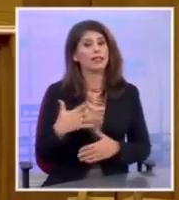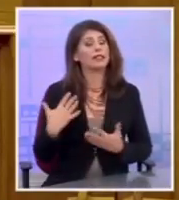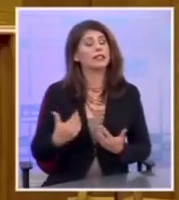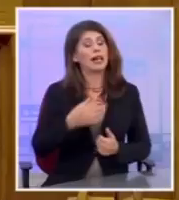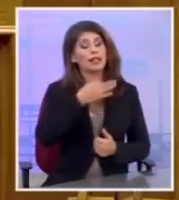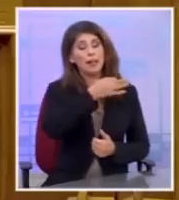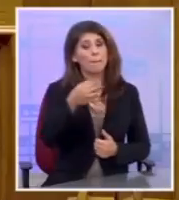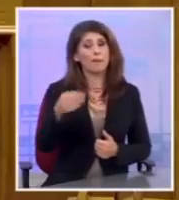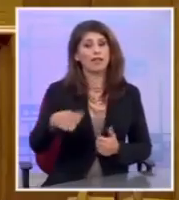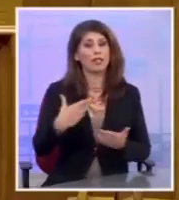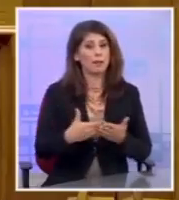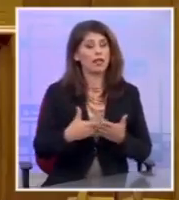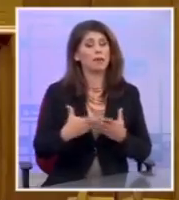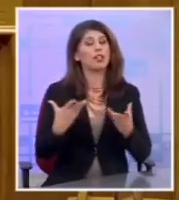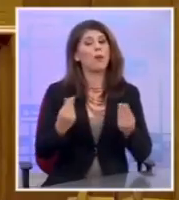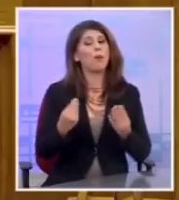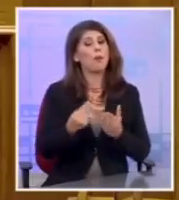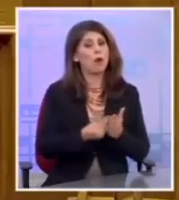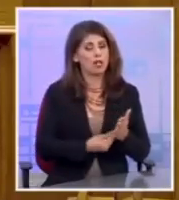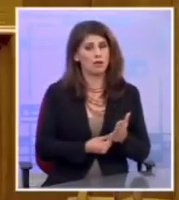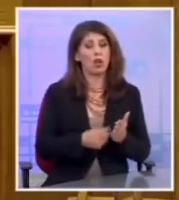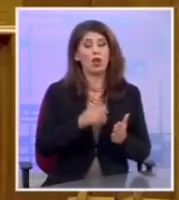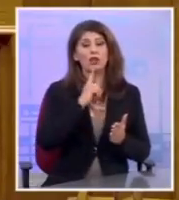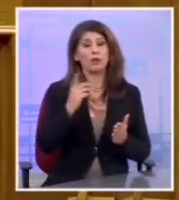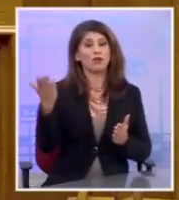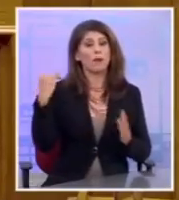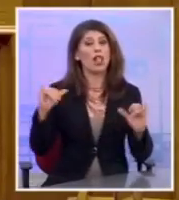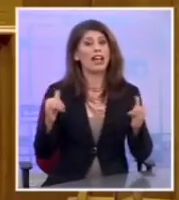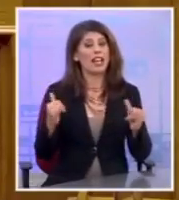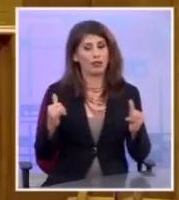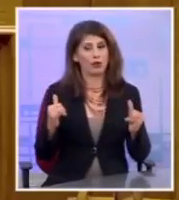τα επιχειρήματα τόσες φορές και